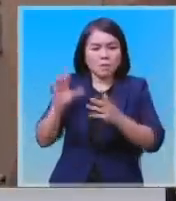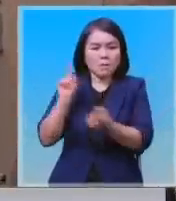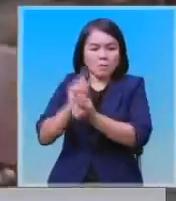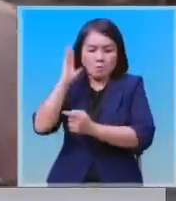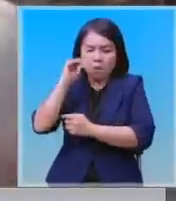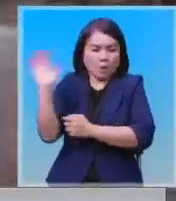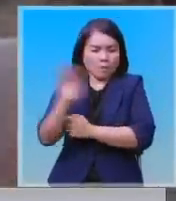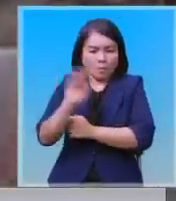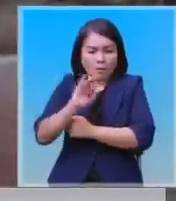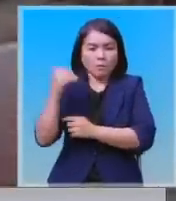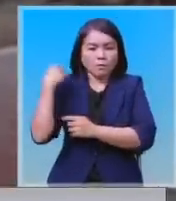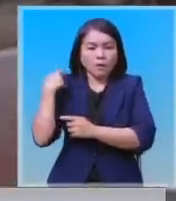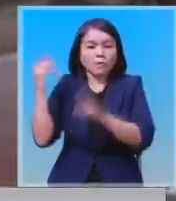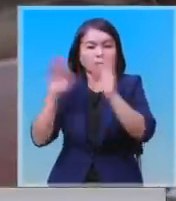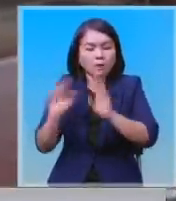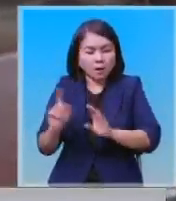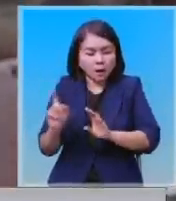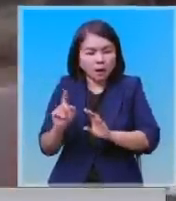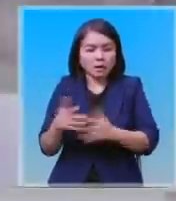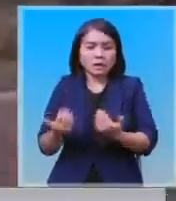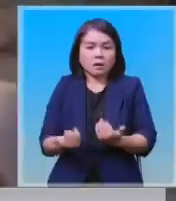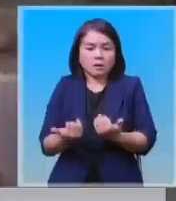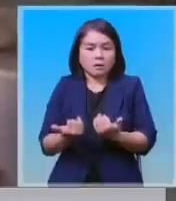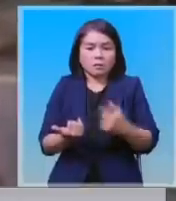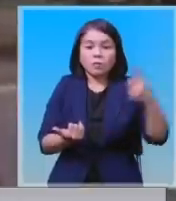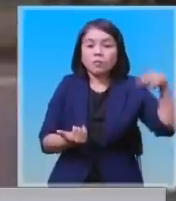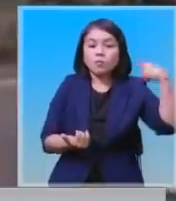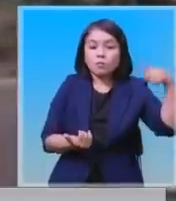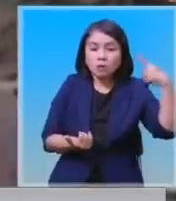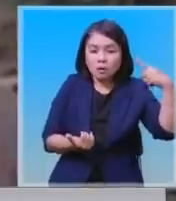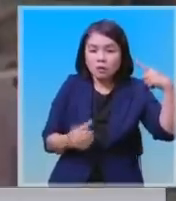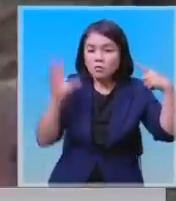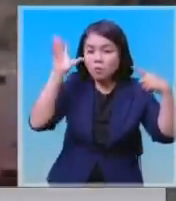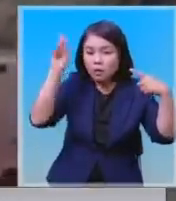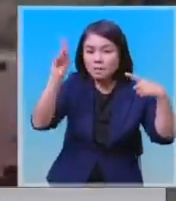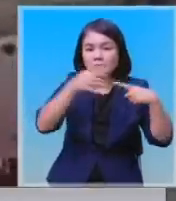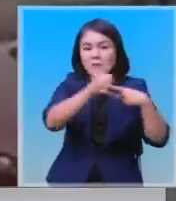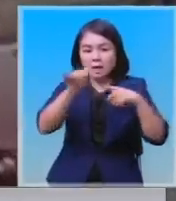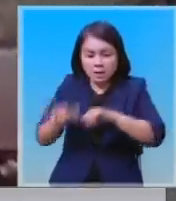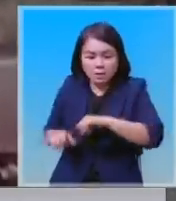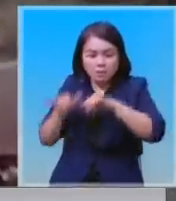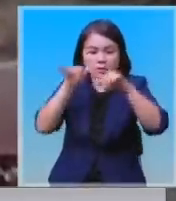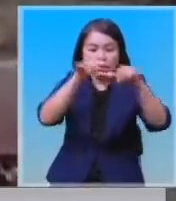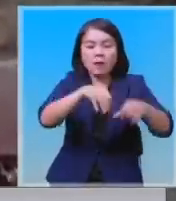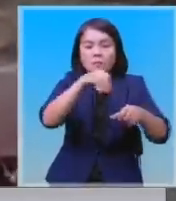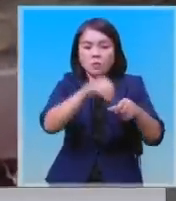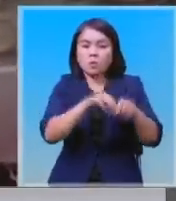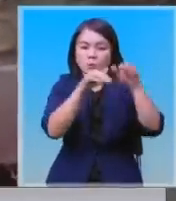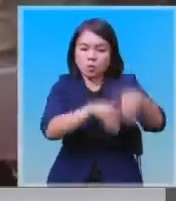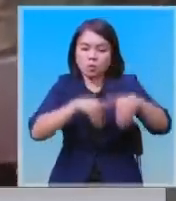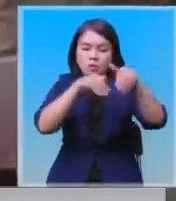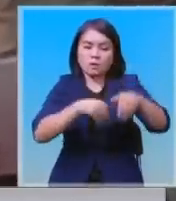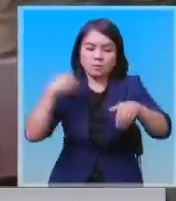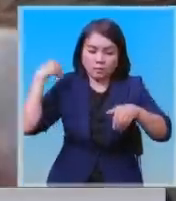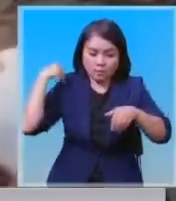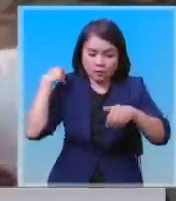าก็ดูเหมือนว่าเรื่องราวเนี่ยมันจะเข้าข้างเธอน ะ เพราะว่าคาดว่าพรุ่งนี้เนี่ยเธอจะได้ลี้ภัยไปยังประเทศที่3แล้วนะครับเรื่องนี้พลต